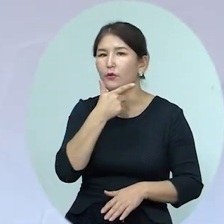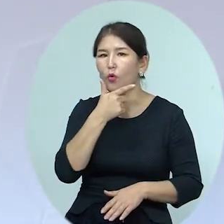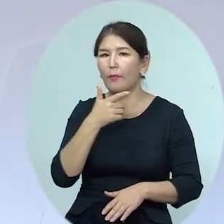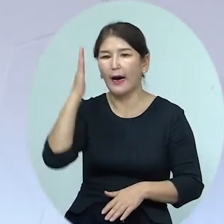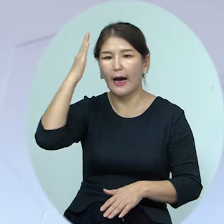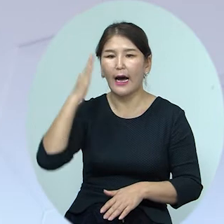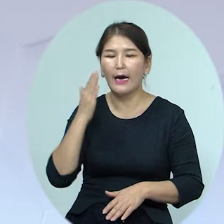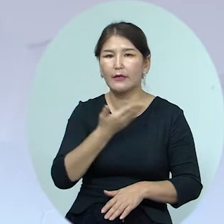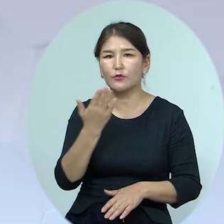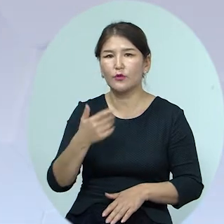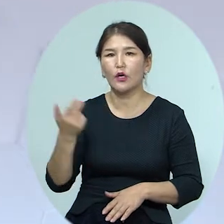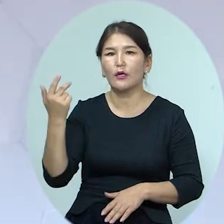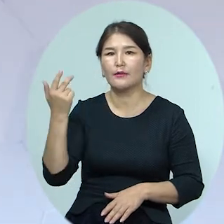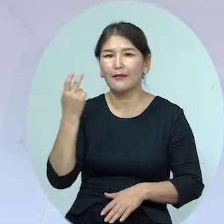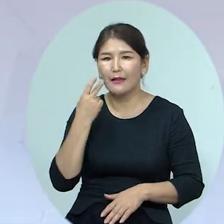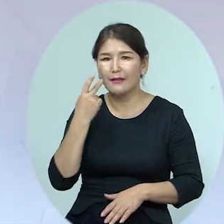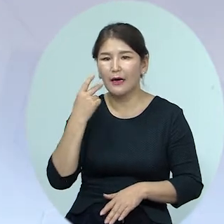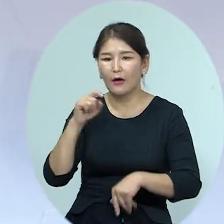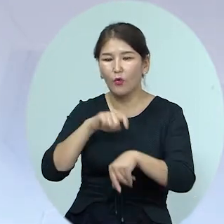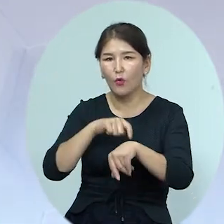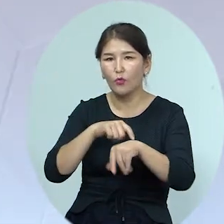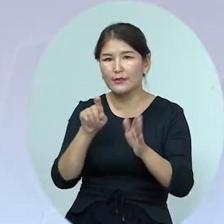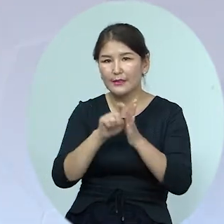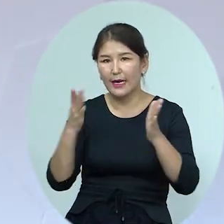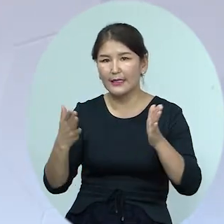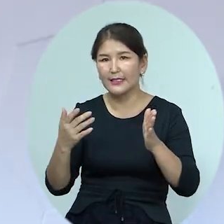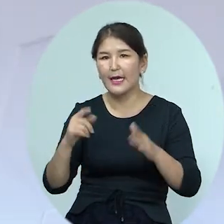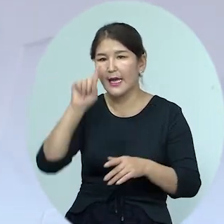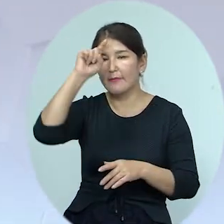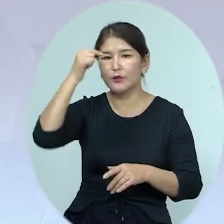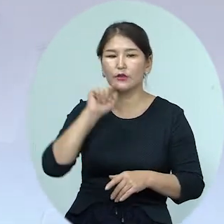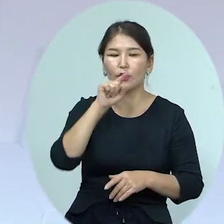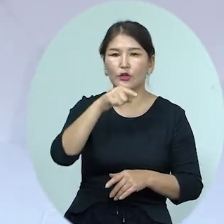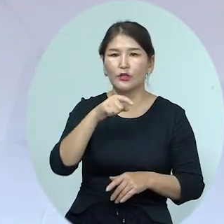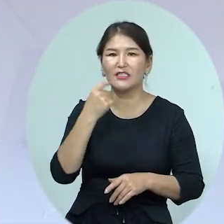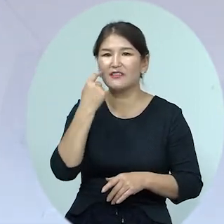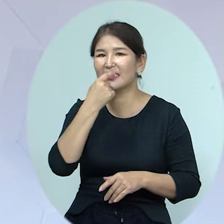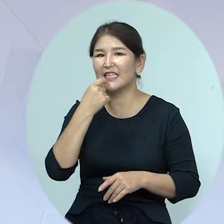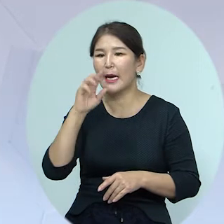байгаа ээжүүд тогтмол хугацаанд эмчт очиж шүдний